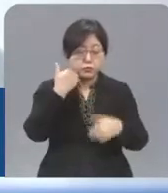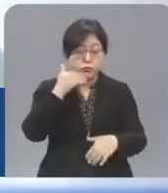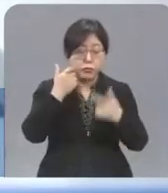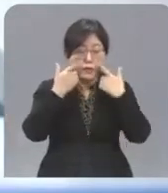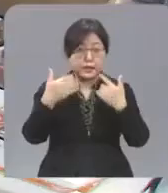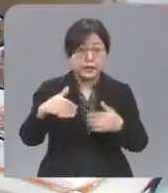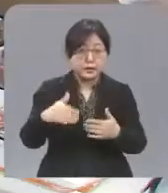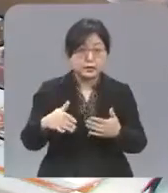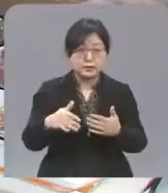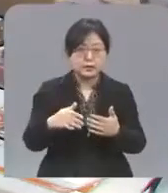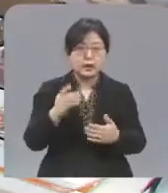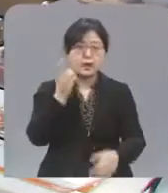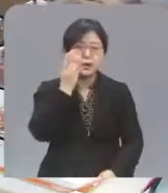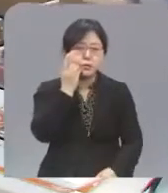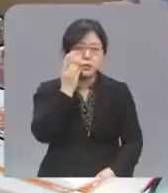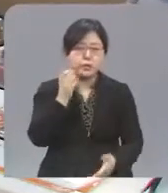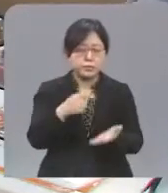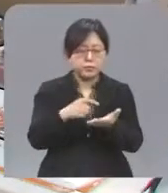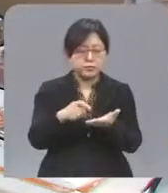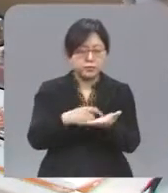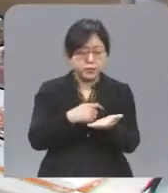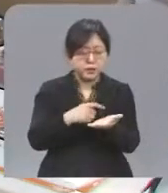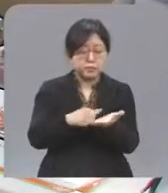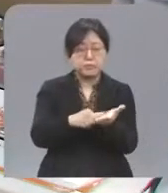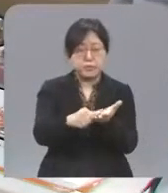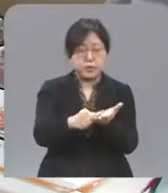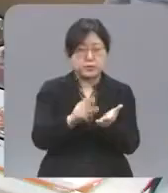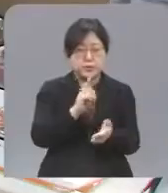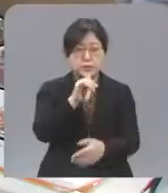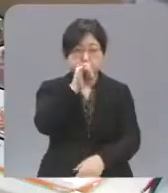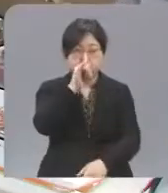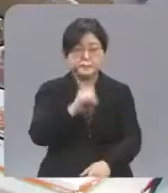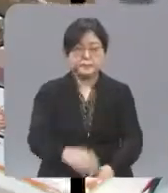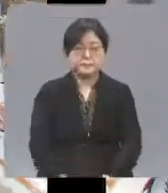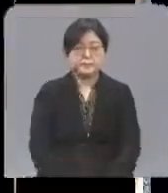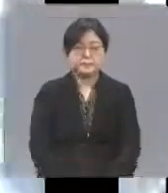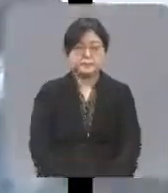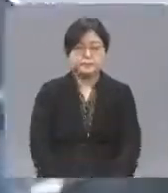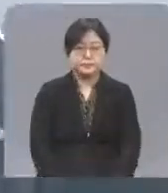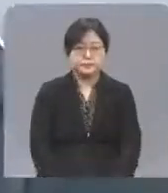않은 전화번호가 기재된 문자 메시지는 바로 삭제해달라고 당부했습니다.